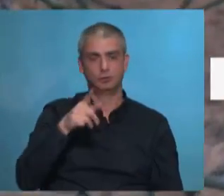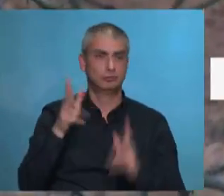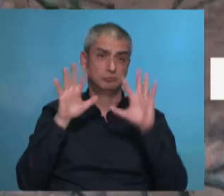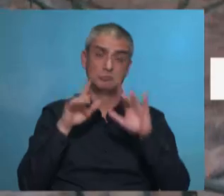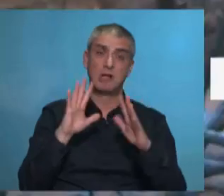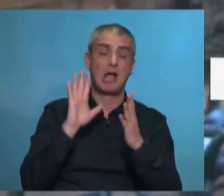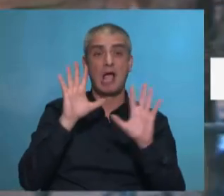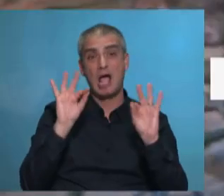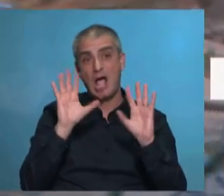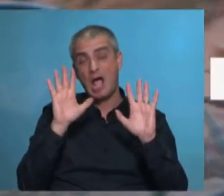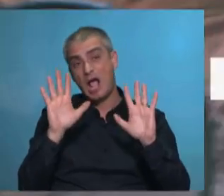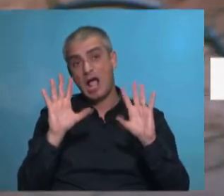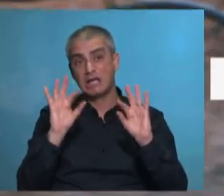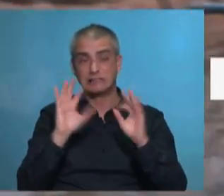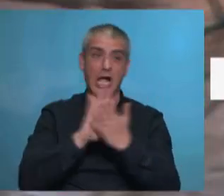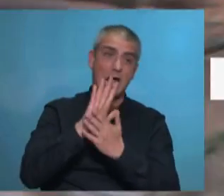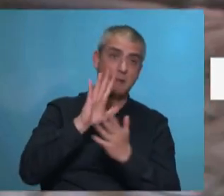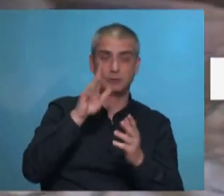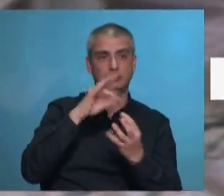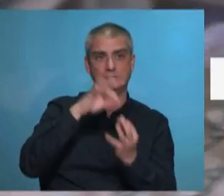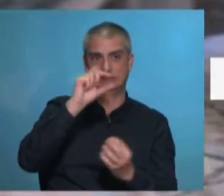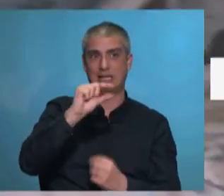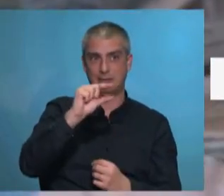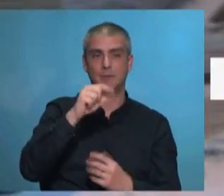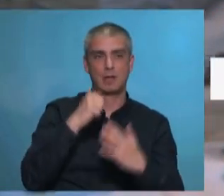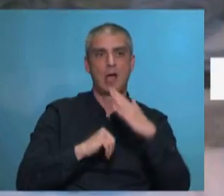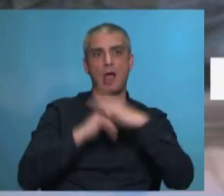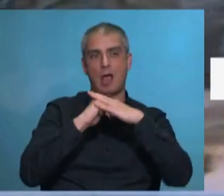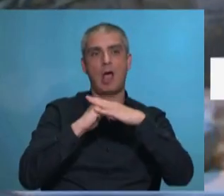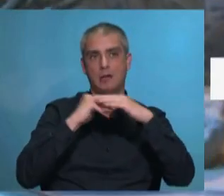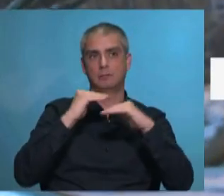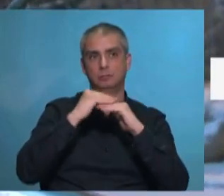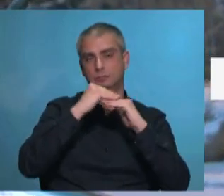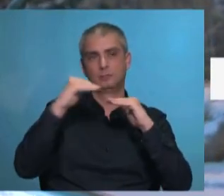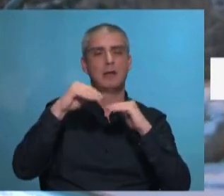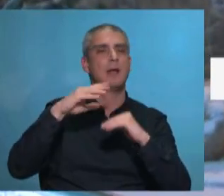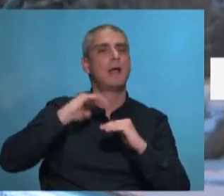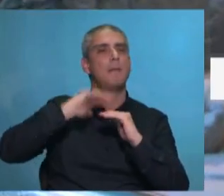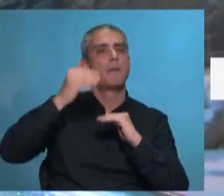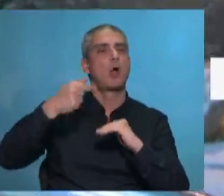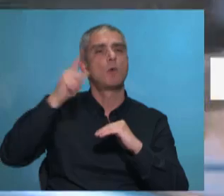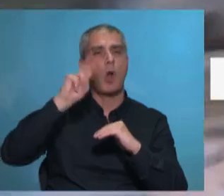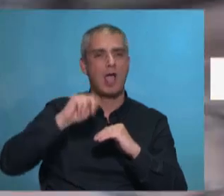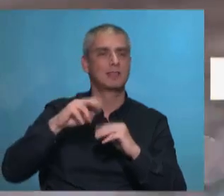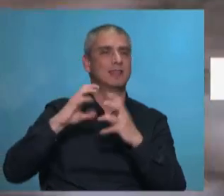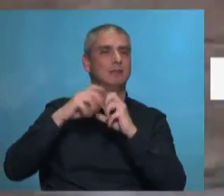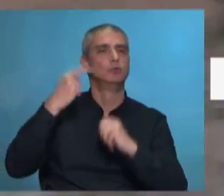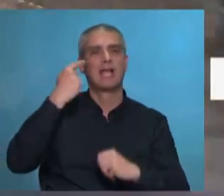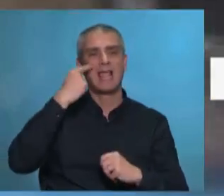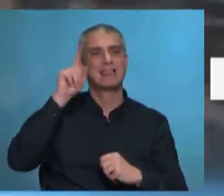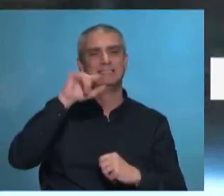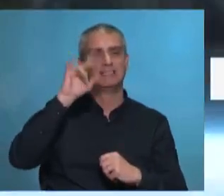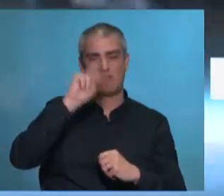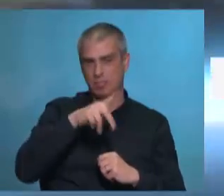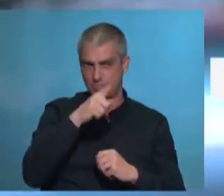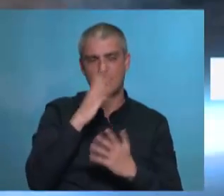כ-5-10 סנטימטרים של שלג. השלג מגיע כרגע עד לקו רוחב מרום גולן. גולן, אין זיוון, דרום המזה זה כבר גשם